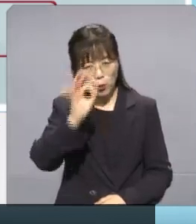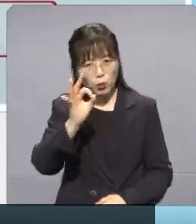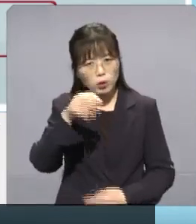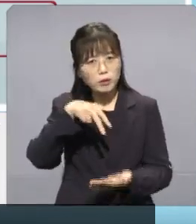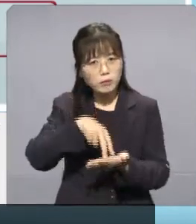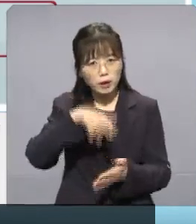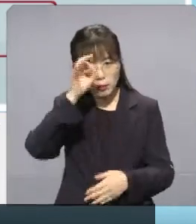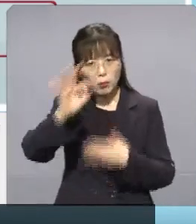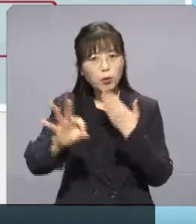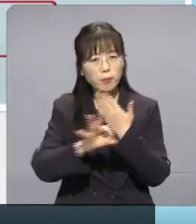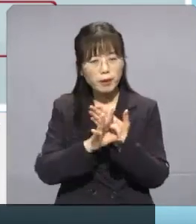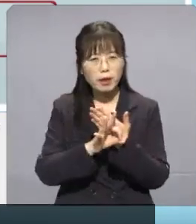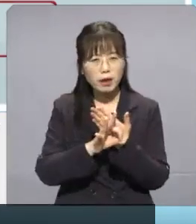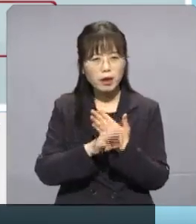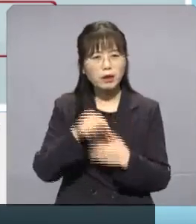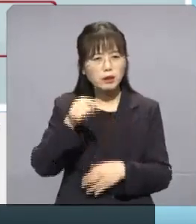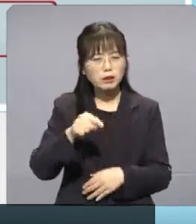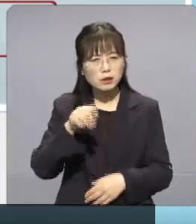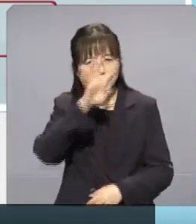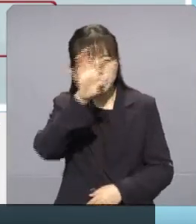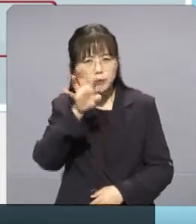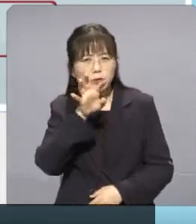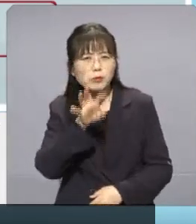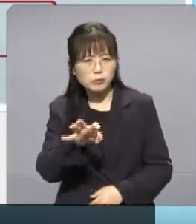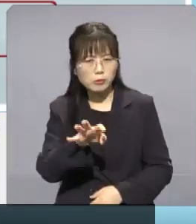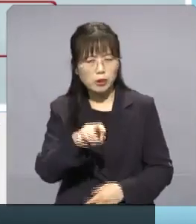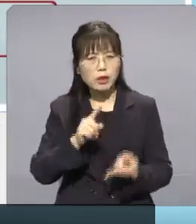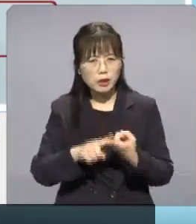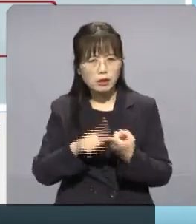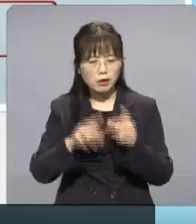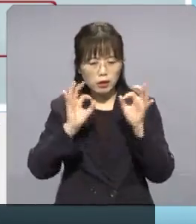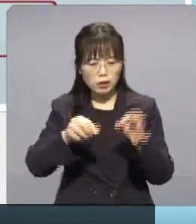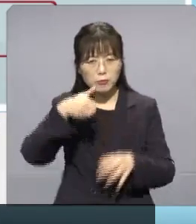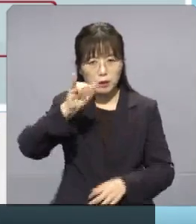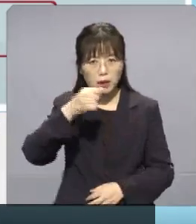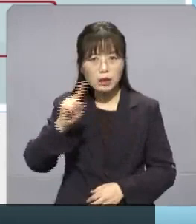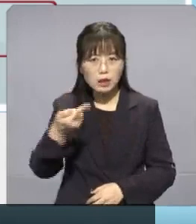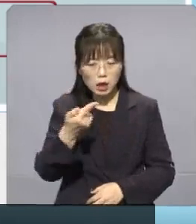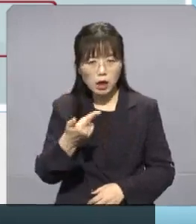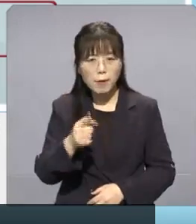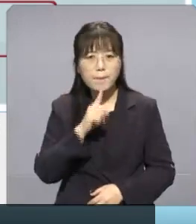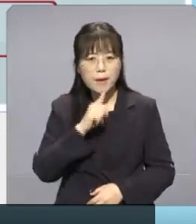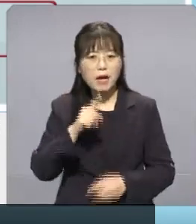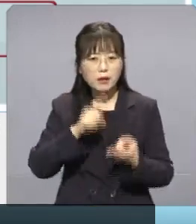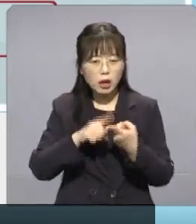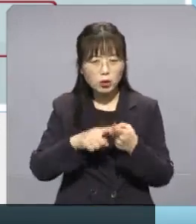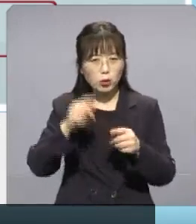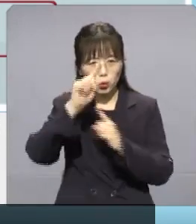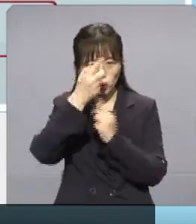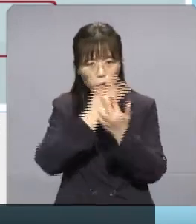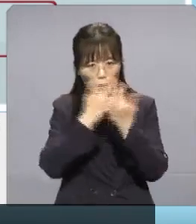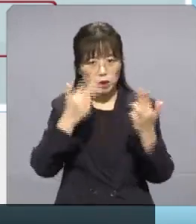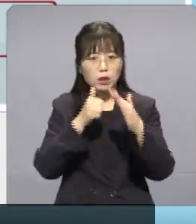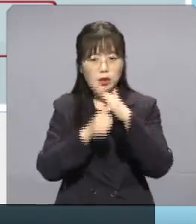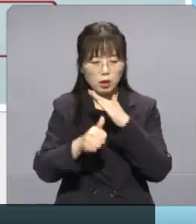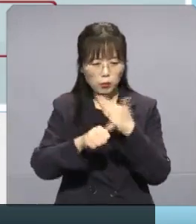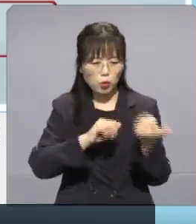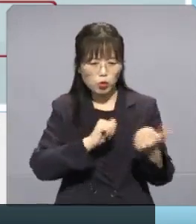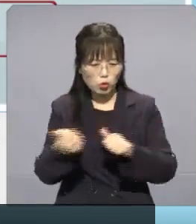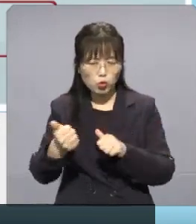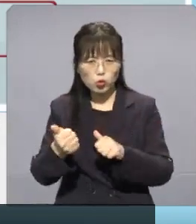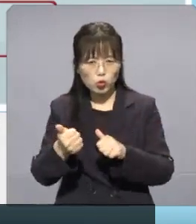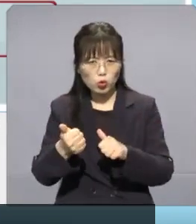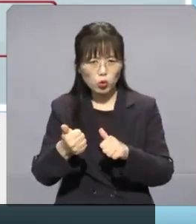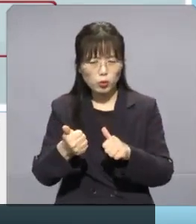그 그런 의문은 들어요 김기헌 대표의 말처럼 미 대표를 둘러싸고 있는 죽음의